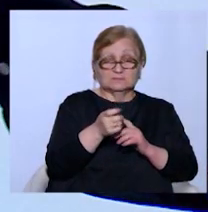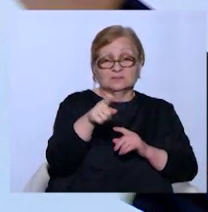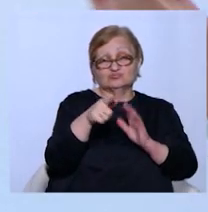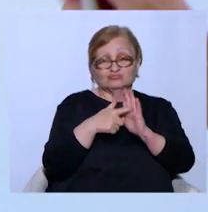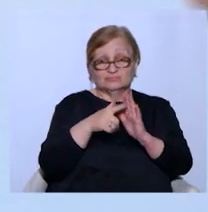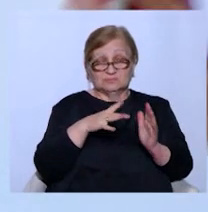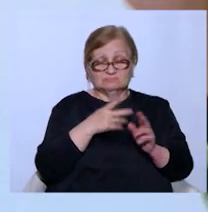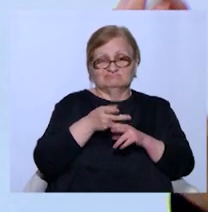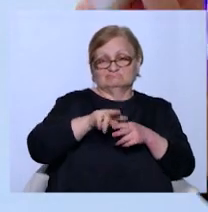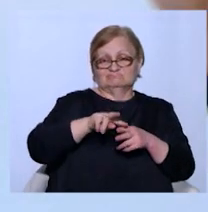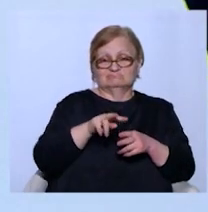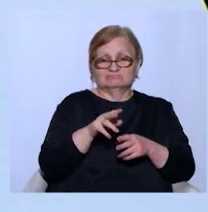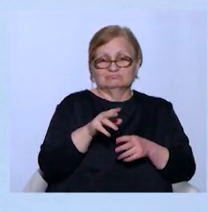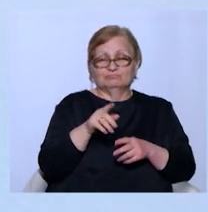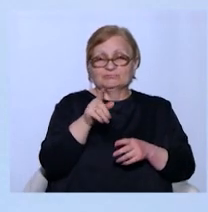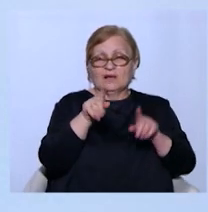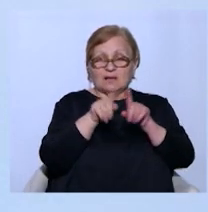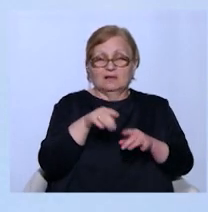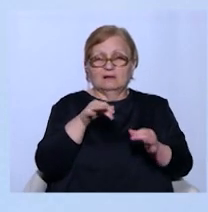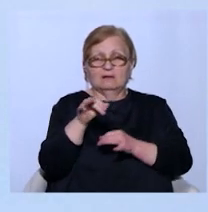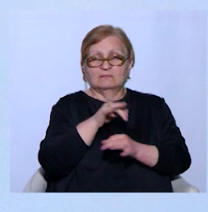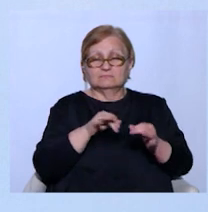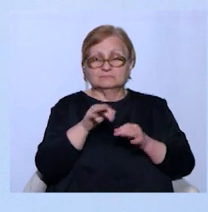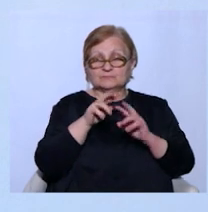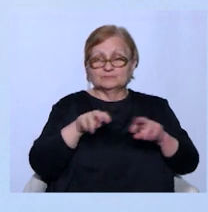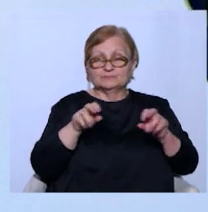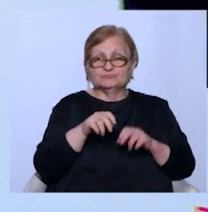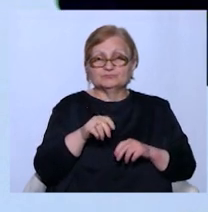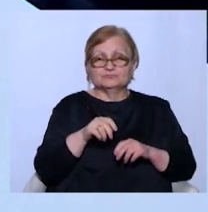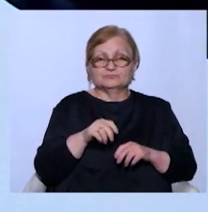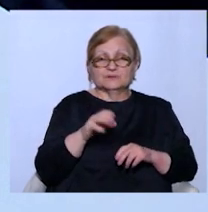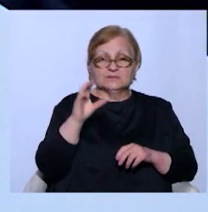ახლა ანალოგიურად ვიმსჯელოთ და განვიხილოთ სამკუთხედი